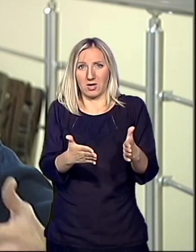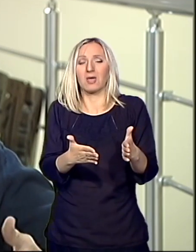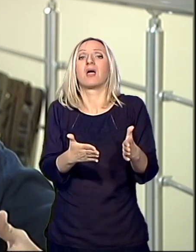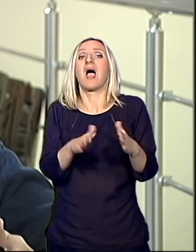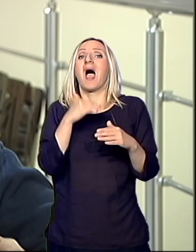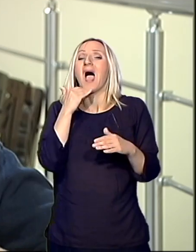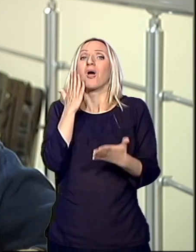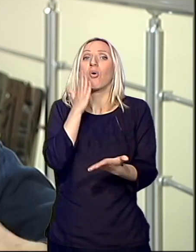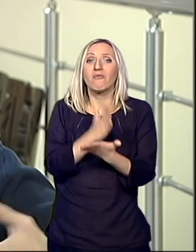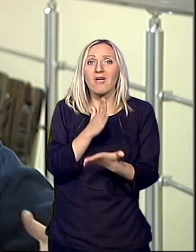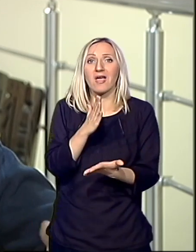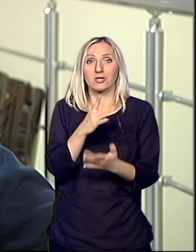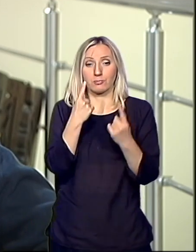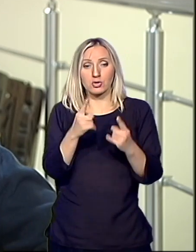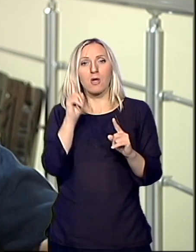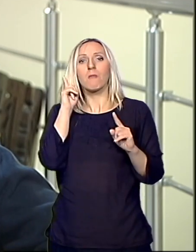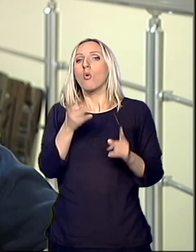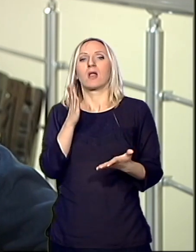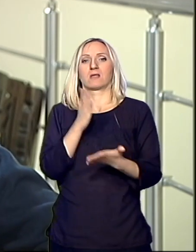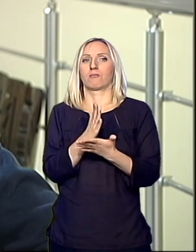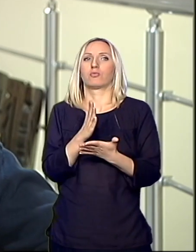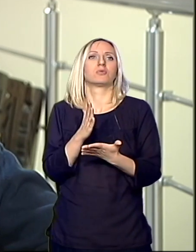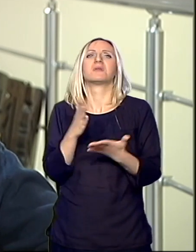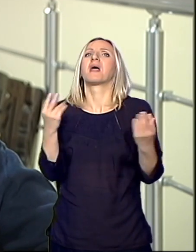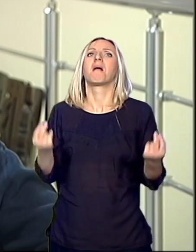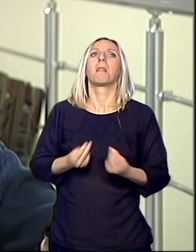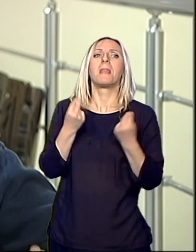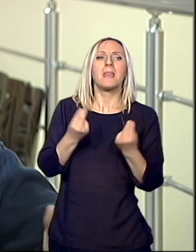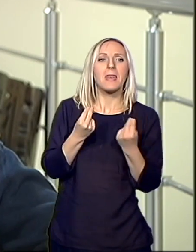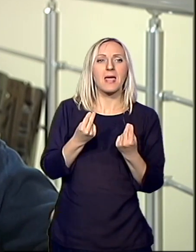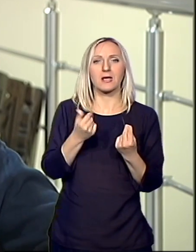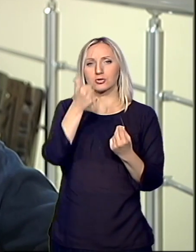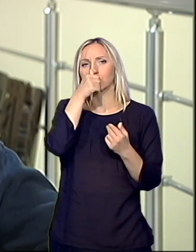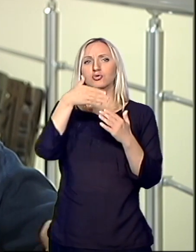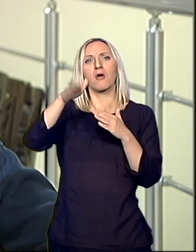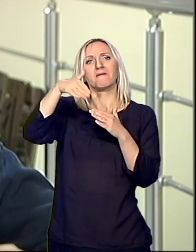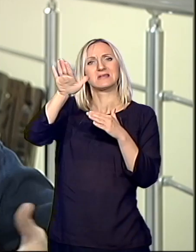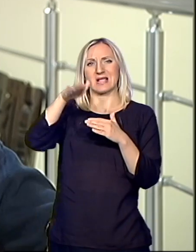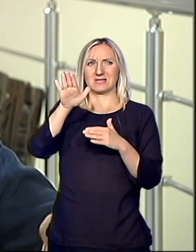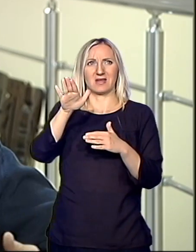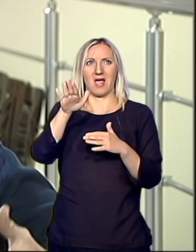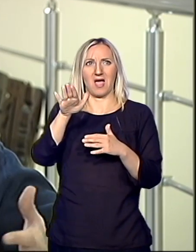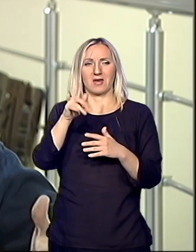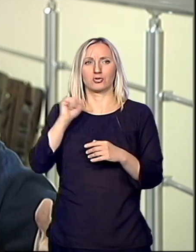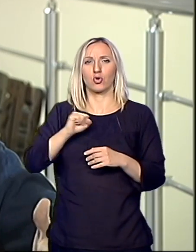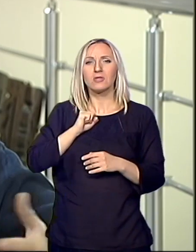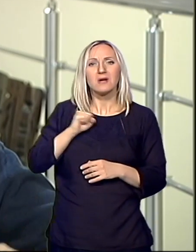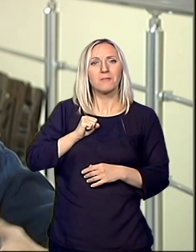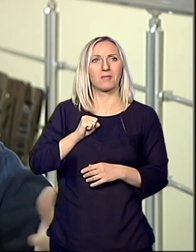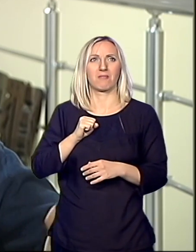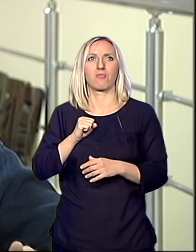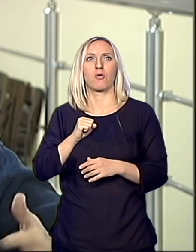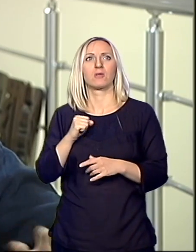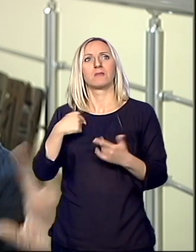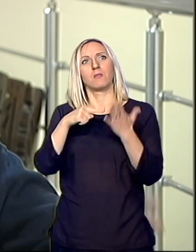zatim, ako već postoji, on mora biti aseksualan, on mora biti nešto što stoji sa strane i što prosto trpimo da